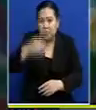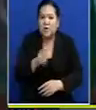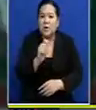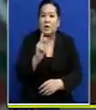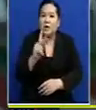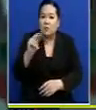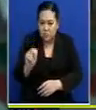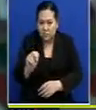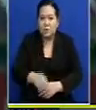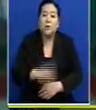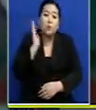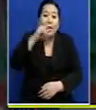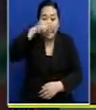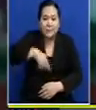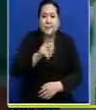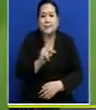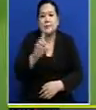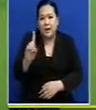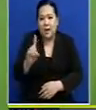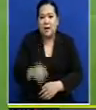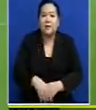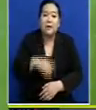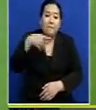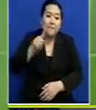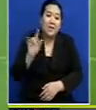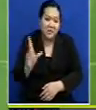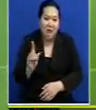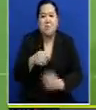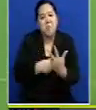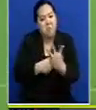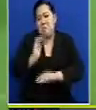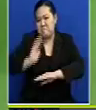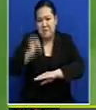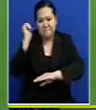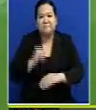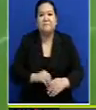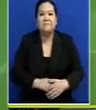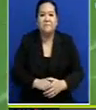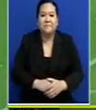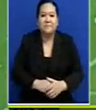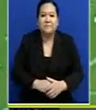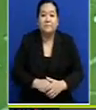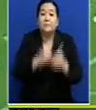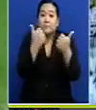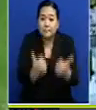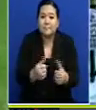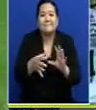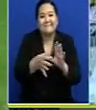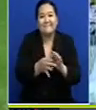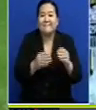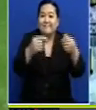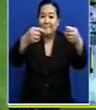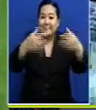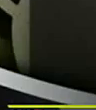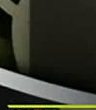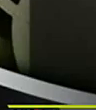ะครับแล้วก็กฤษดาเหมวิพัฒน์และปิยชาติศรีมะเรืองนั่นเองนะครับไปดูโปรแกรมการแข่งขันโตโยต้าไทยลีกวันนี้กันหน่อยครับเ